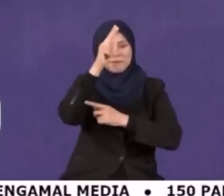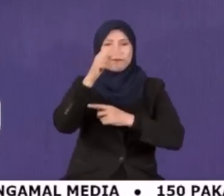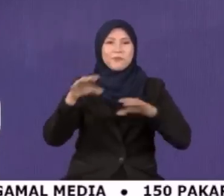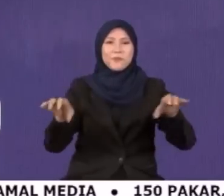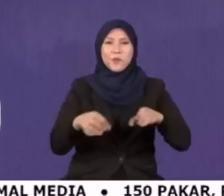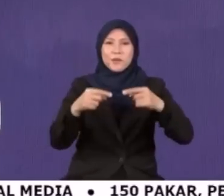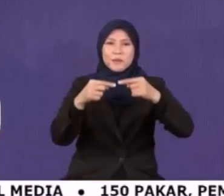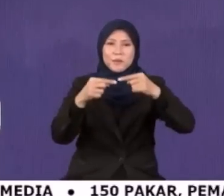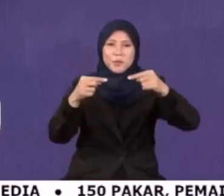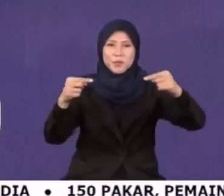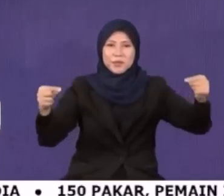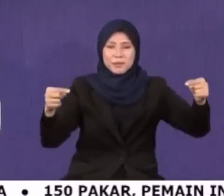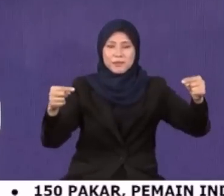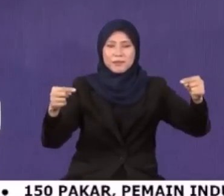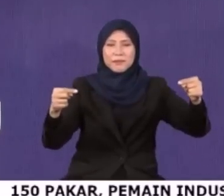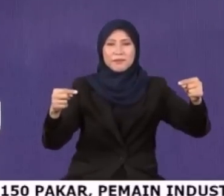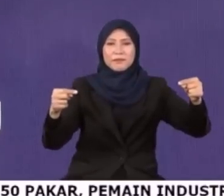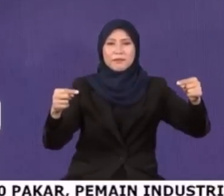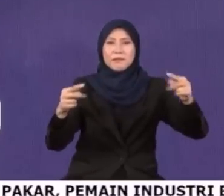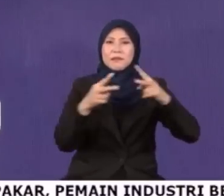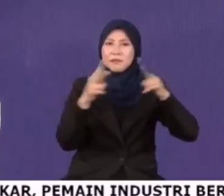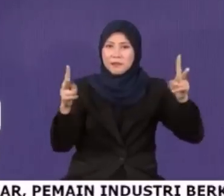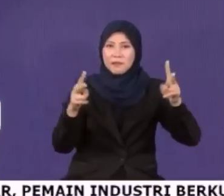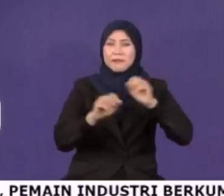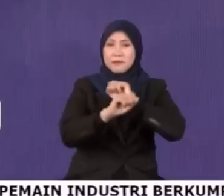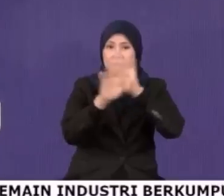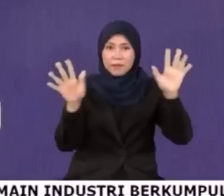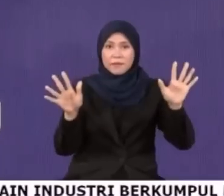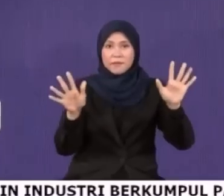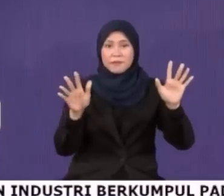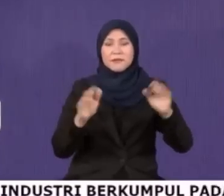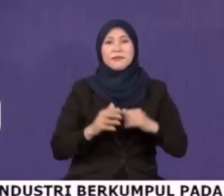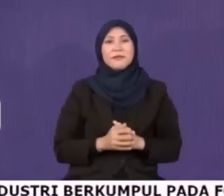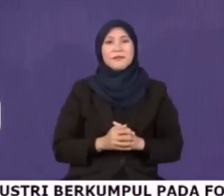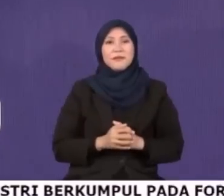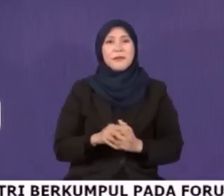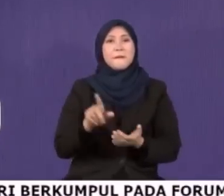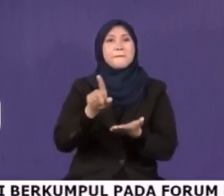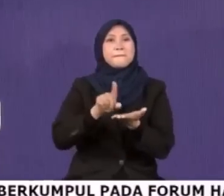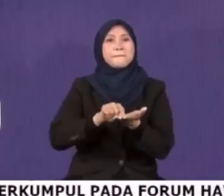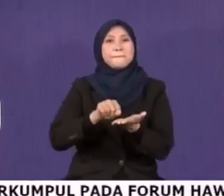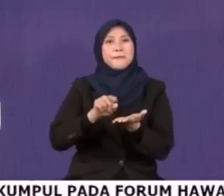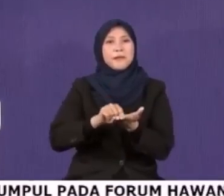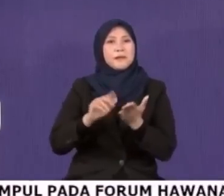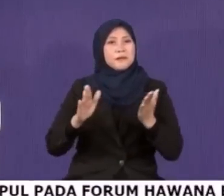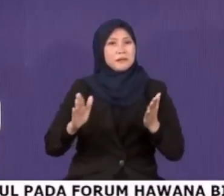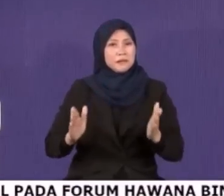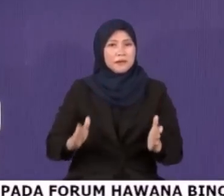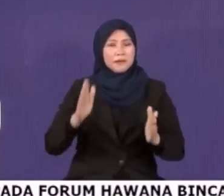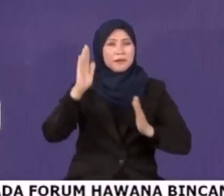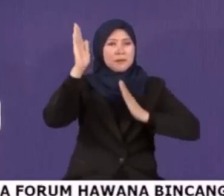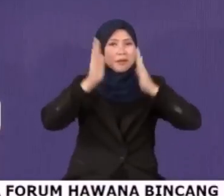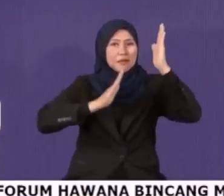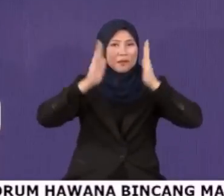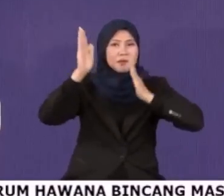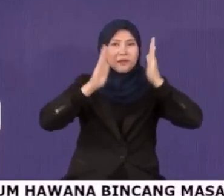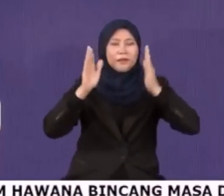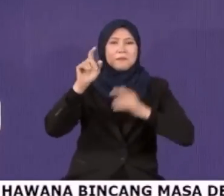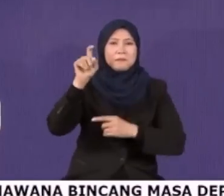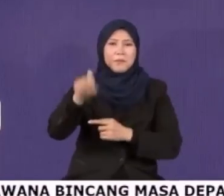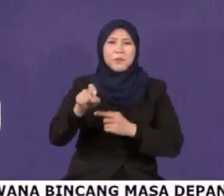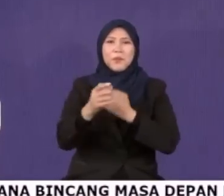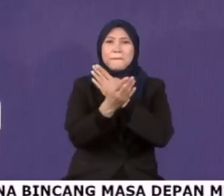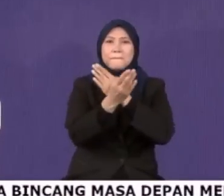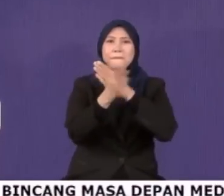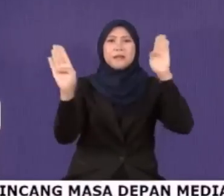sangat jelas bahwa media di Malaysia harus bebas